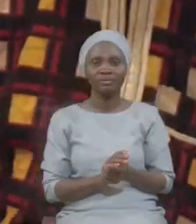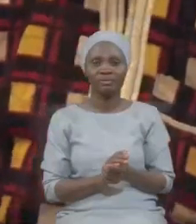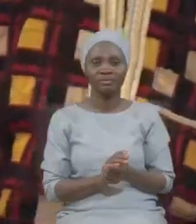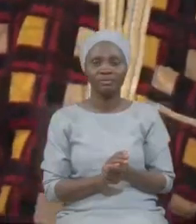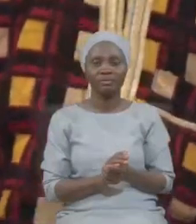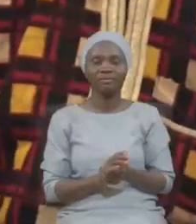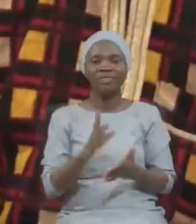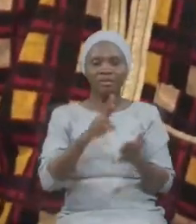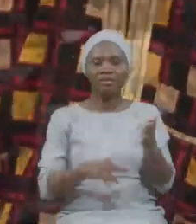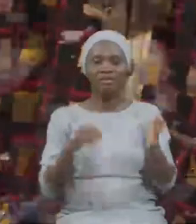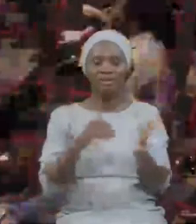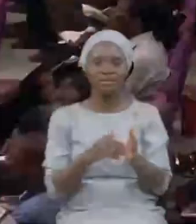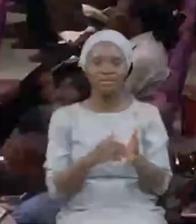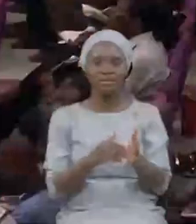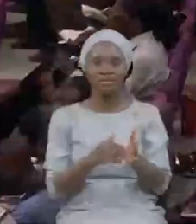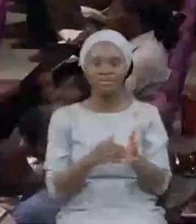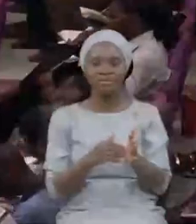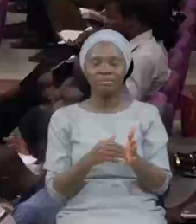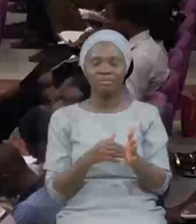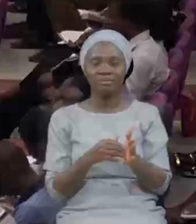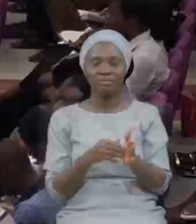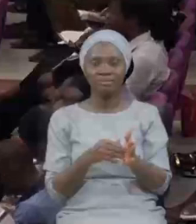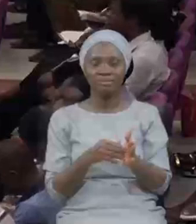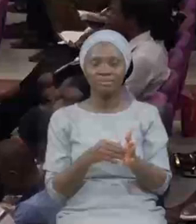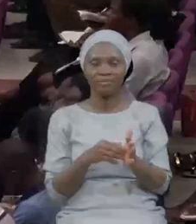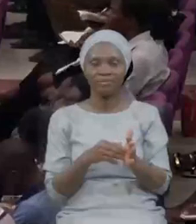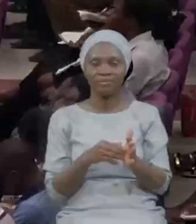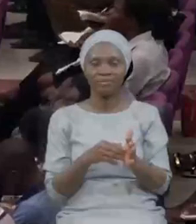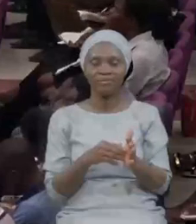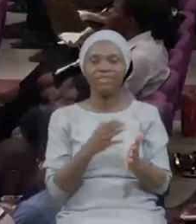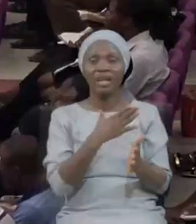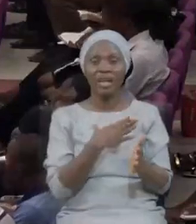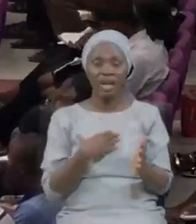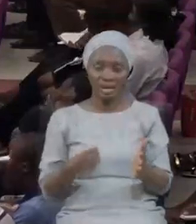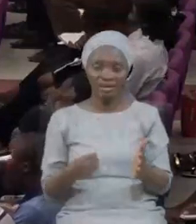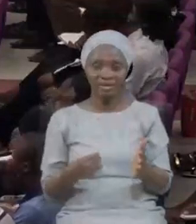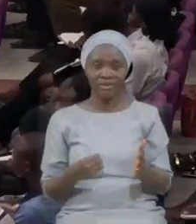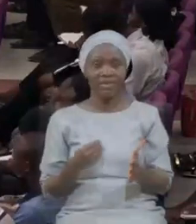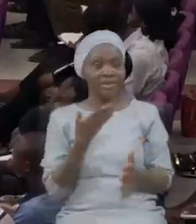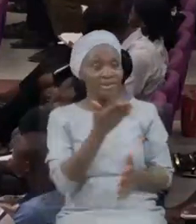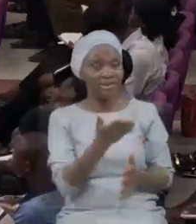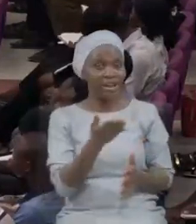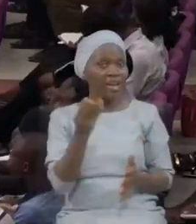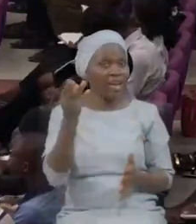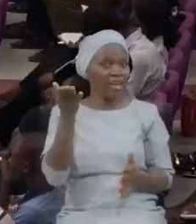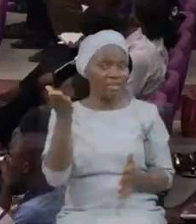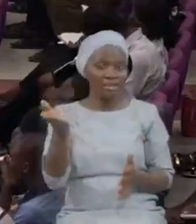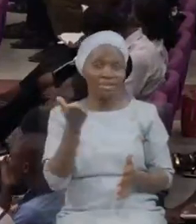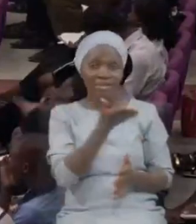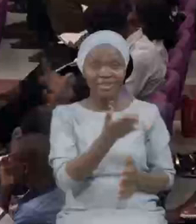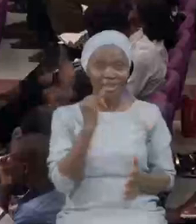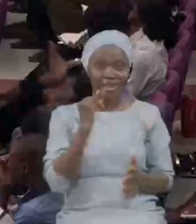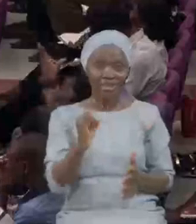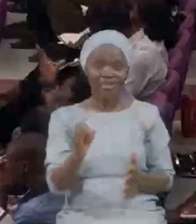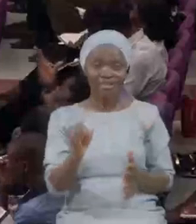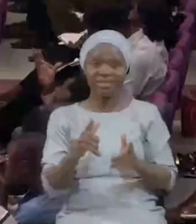dans cette ville. Criez cela. 1, 2, 3, criez. Et il y eut une grande joie à Bagada